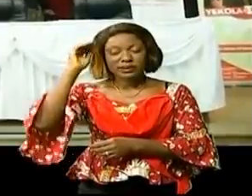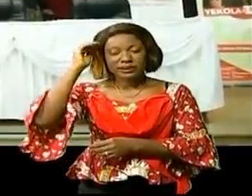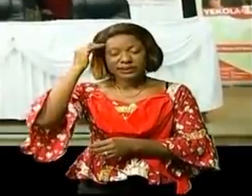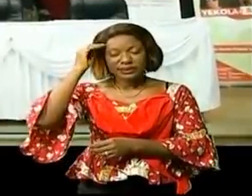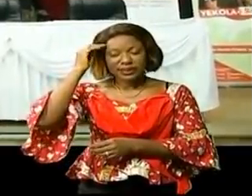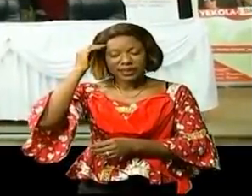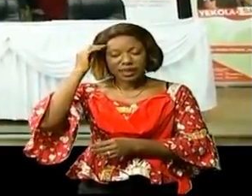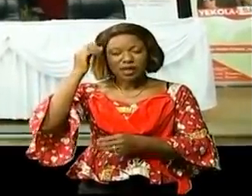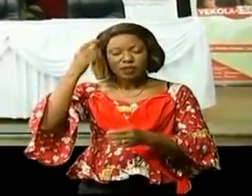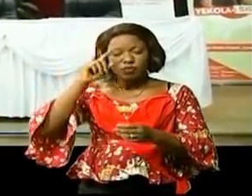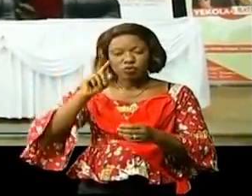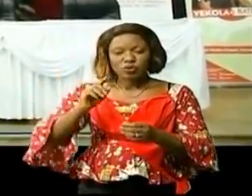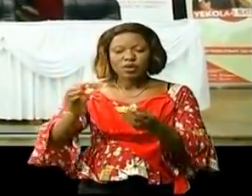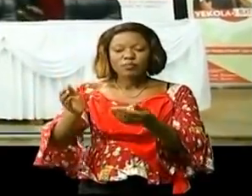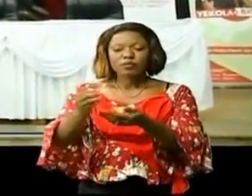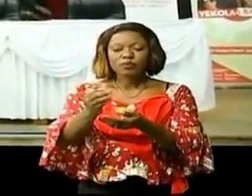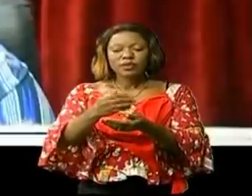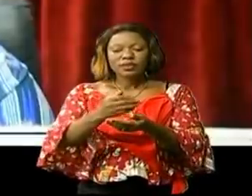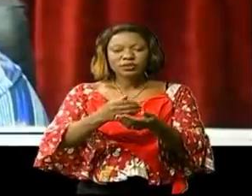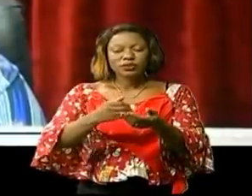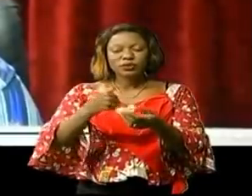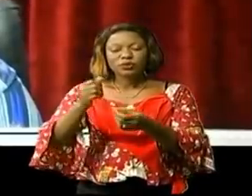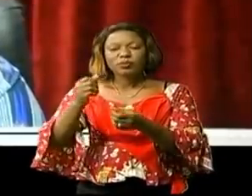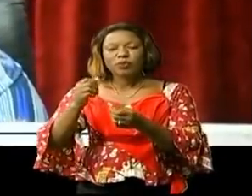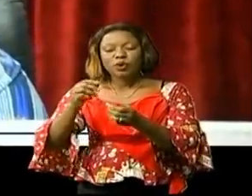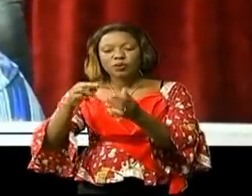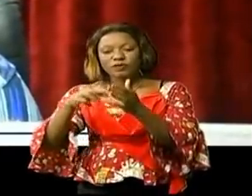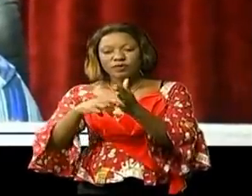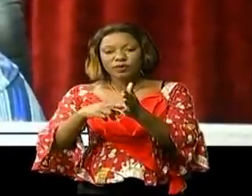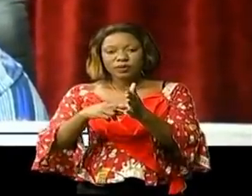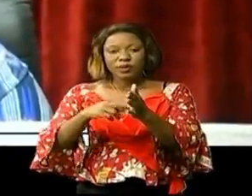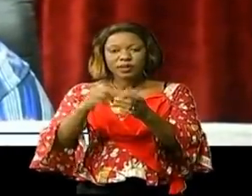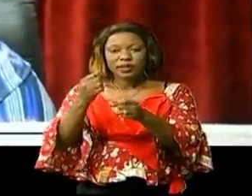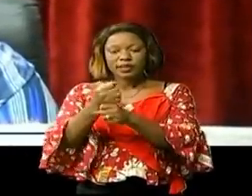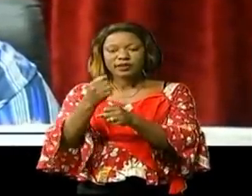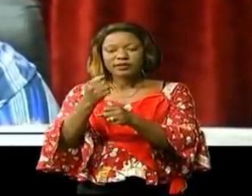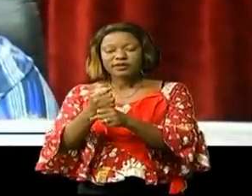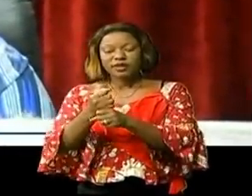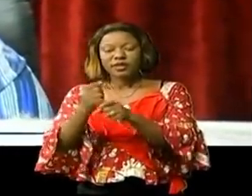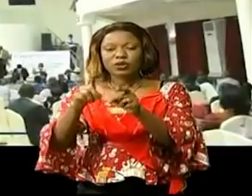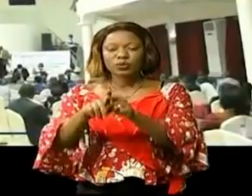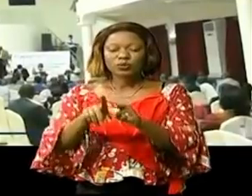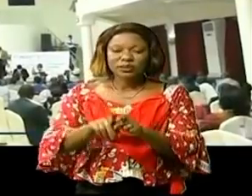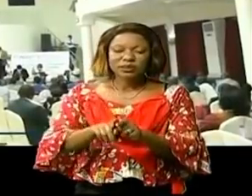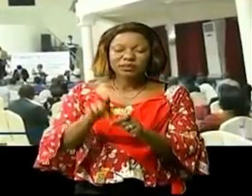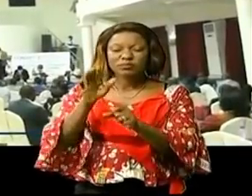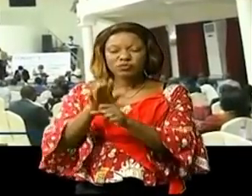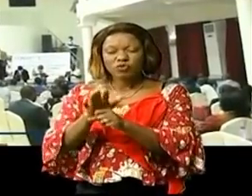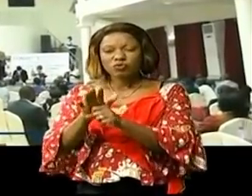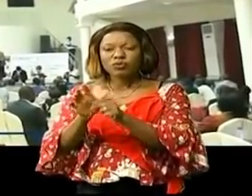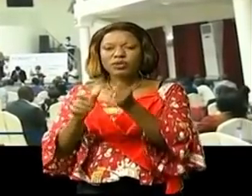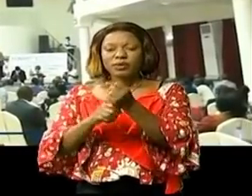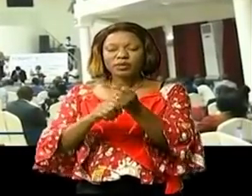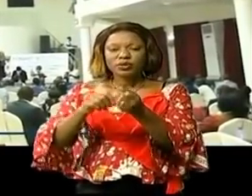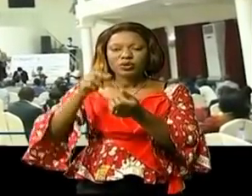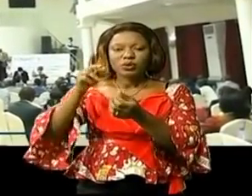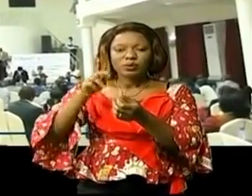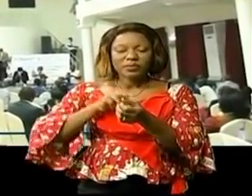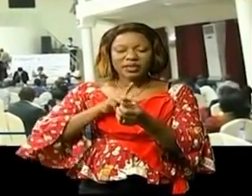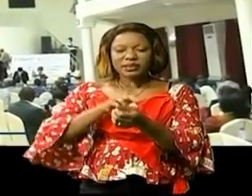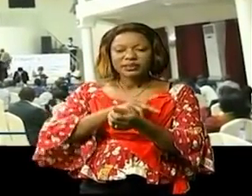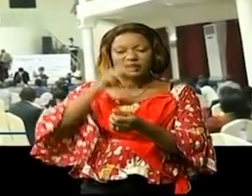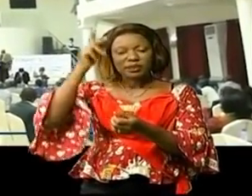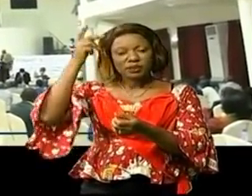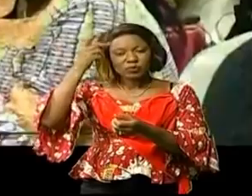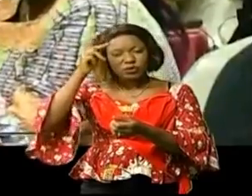de mobilisation du monde de travail contre le VIH-SIDA, FONAST, et plusieurs responsables politico-administratifs venus des